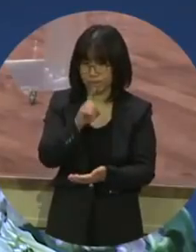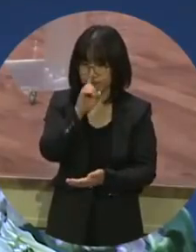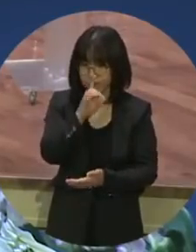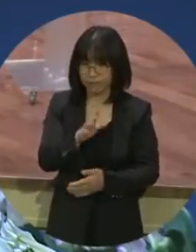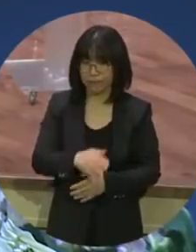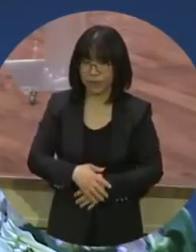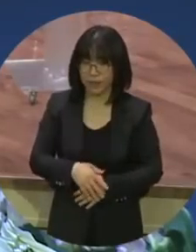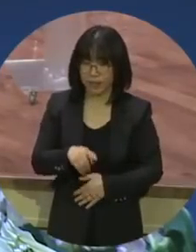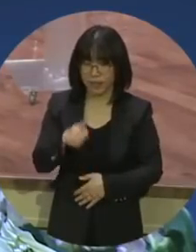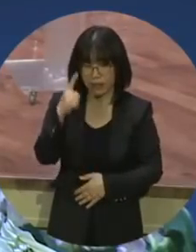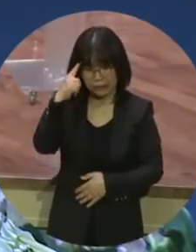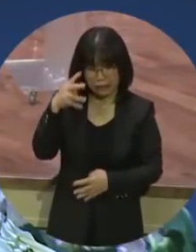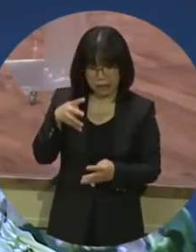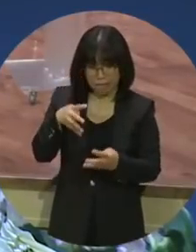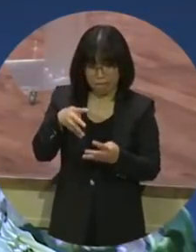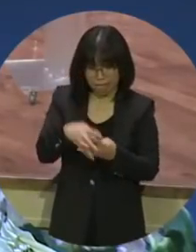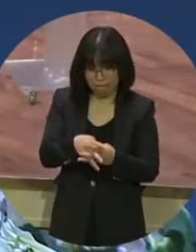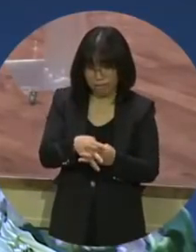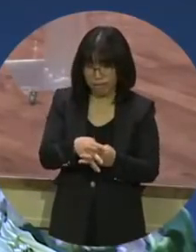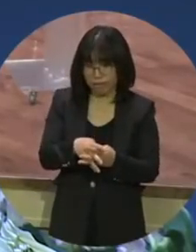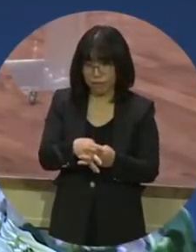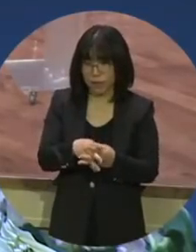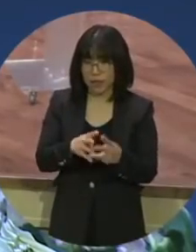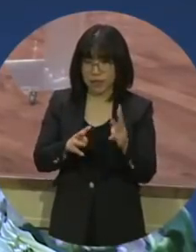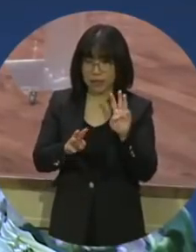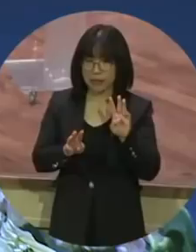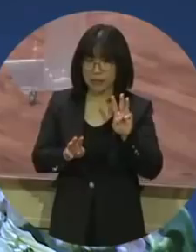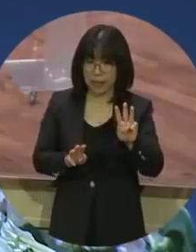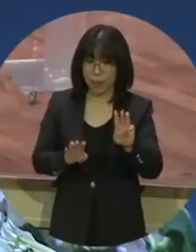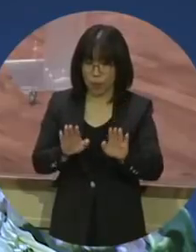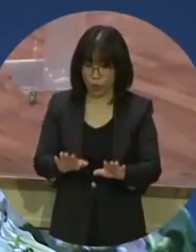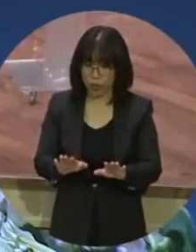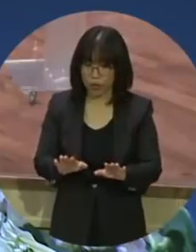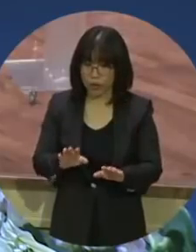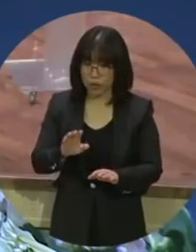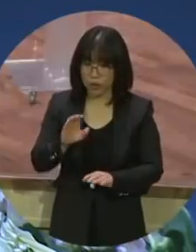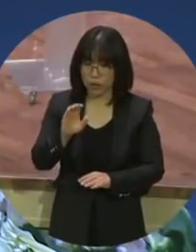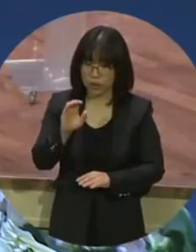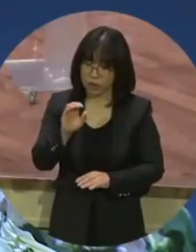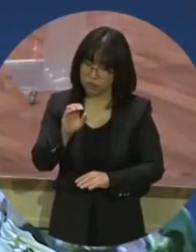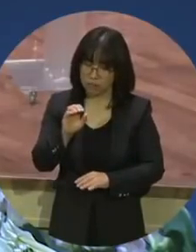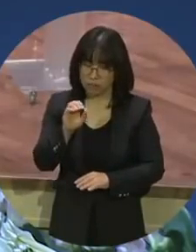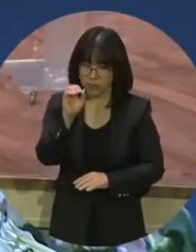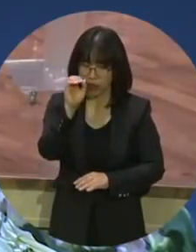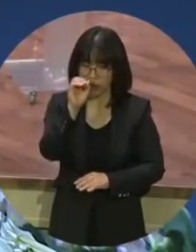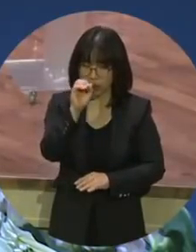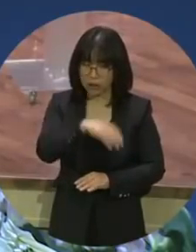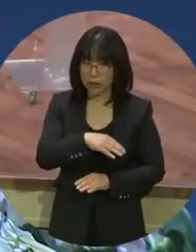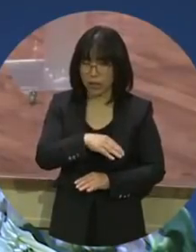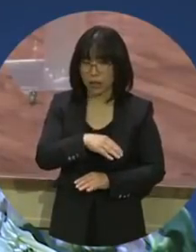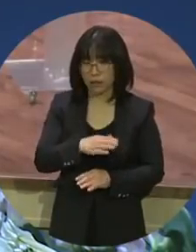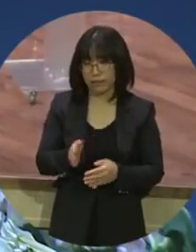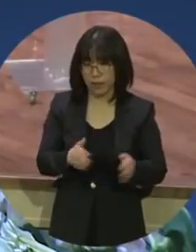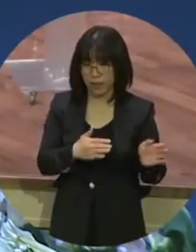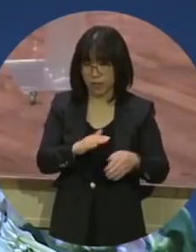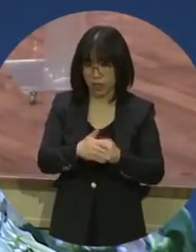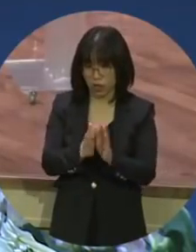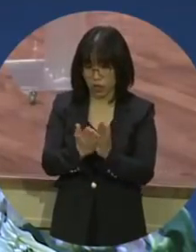그 틀 안에만 갇혀 있으면 그 삼오늘은 그냥 선교단체에서 하는 큐티 정도밖에 안 됩니다.